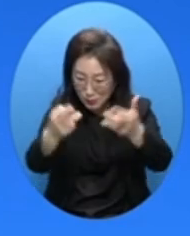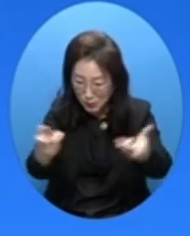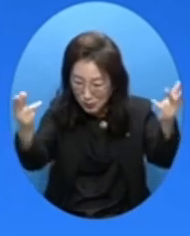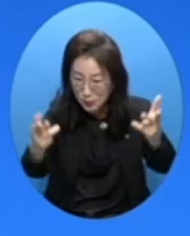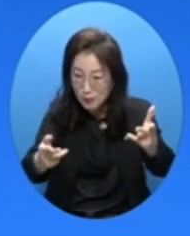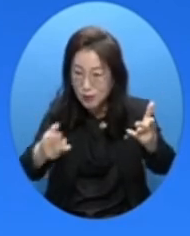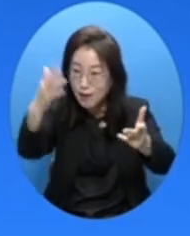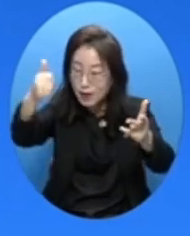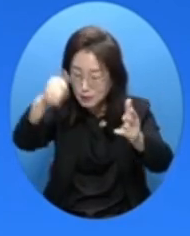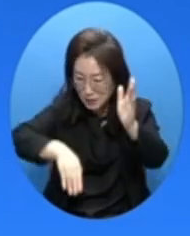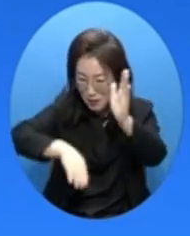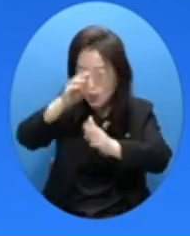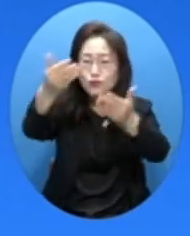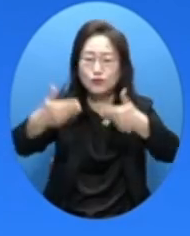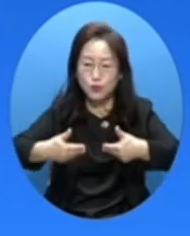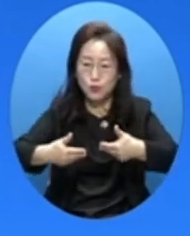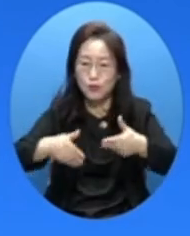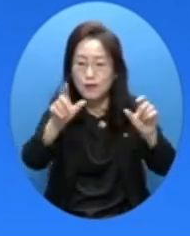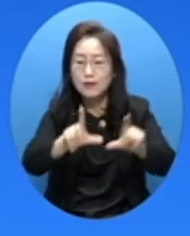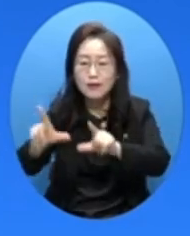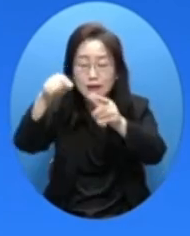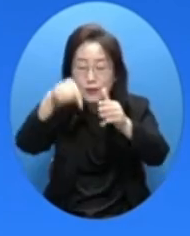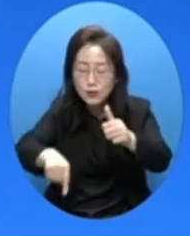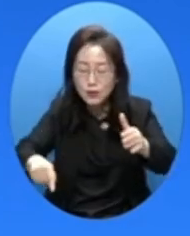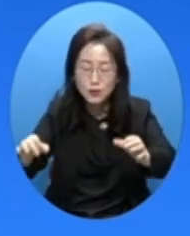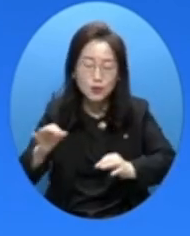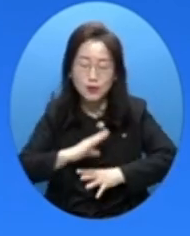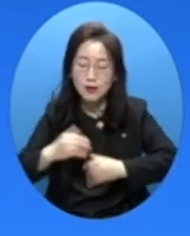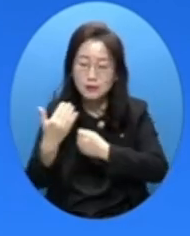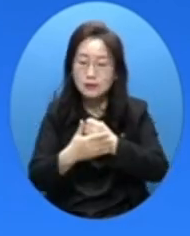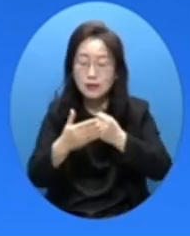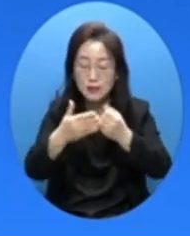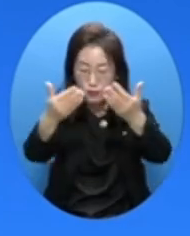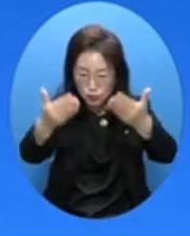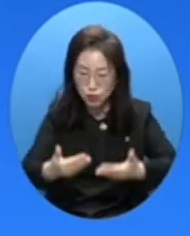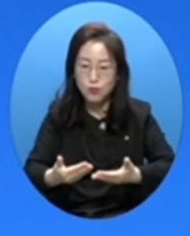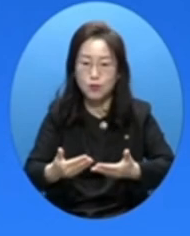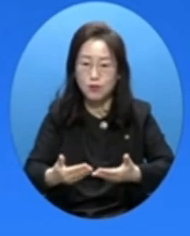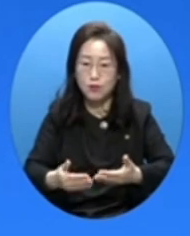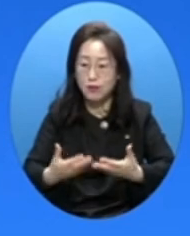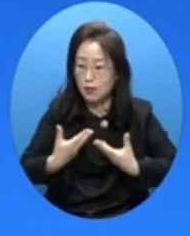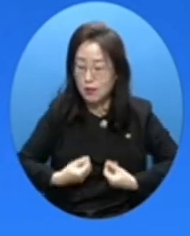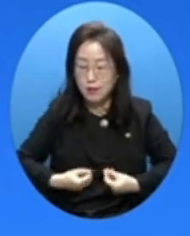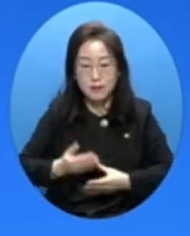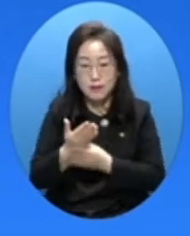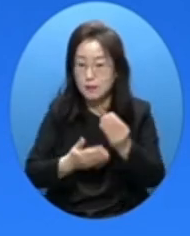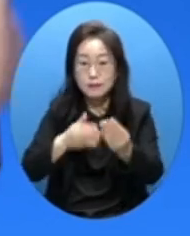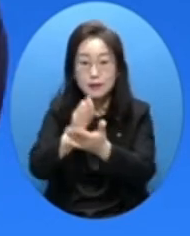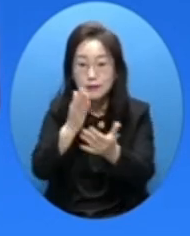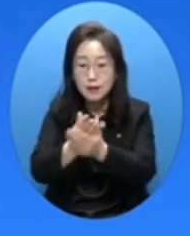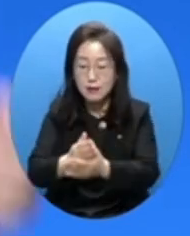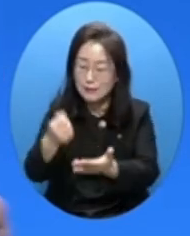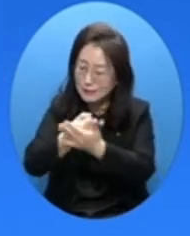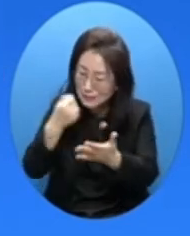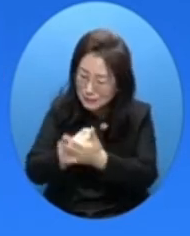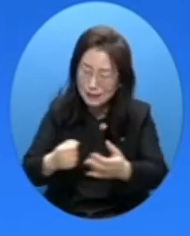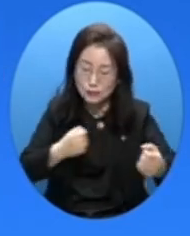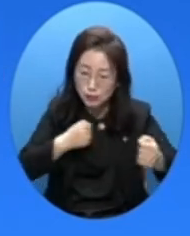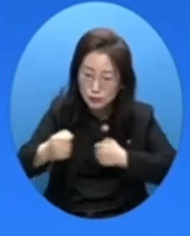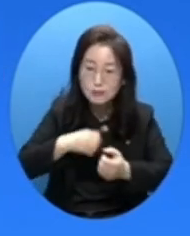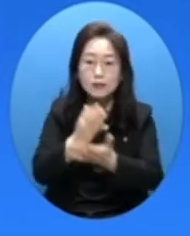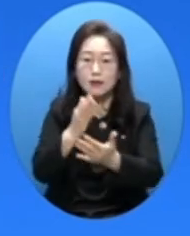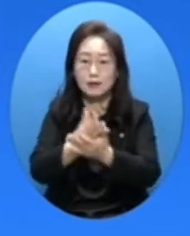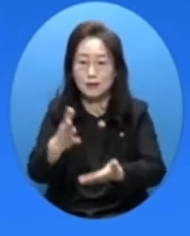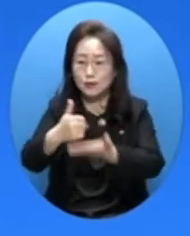것입니다. 우리 삶 가운데 놀라운 은혜를 넘치게 부어주실 것입니다. 낙심하지 말고 절망하지 말고 탄식하지 말고